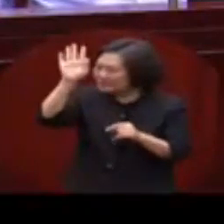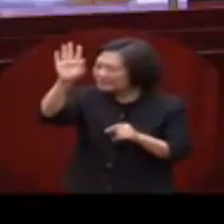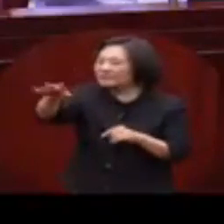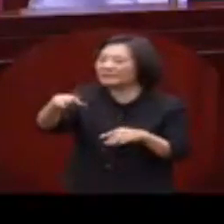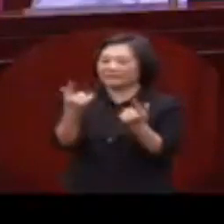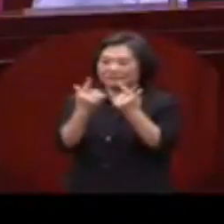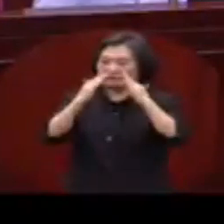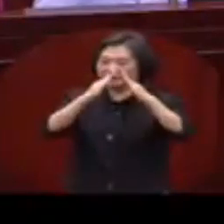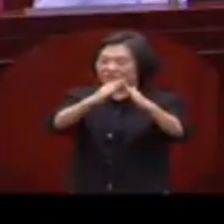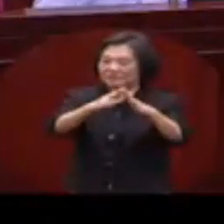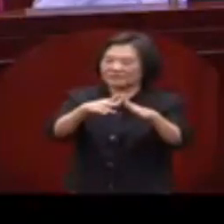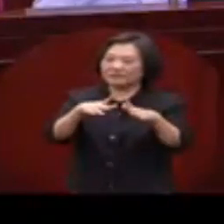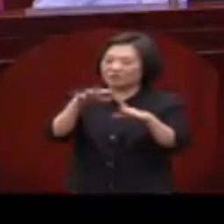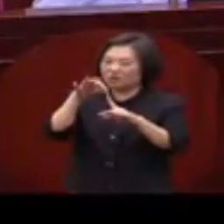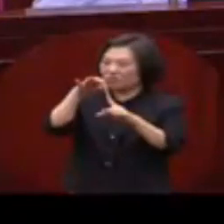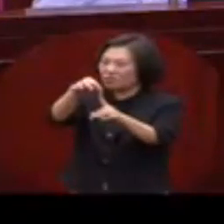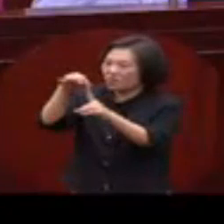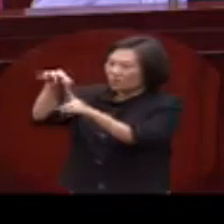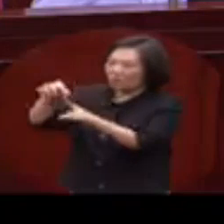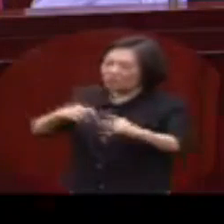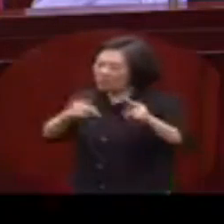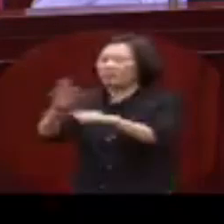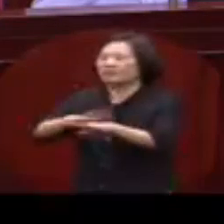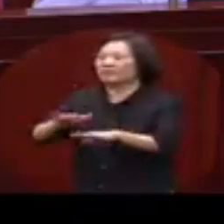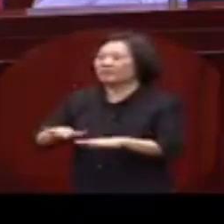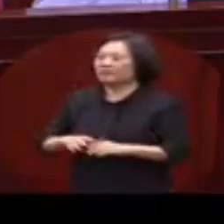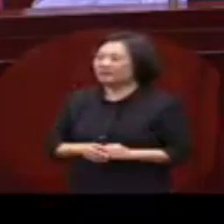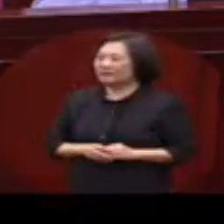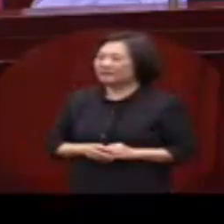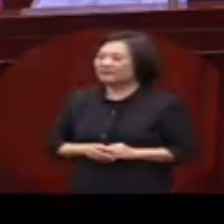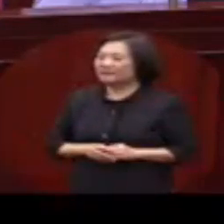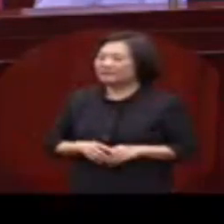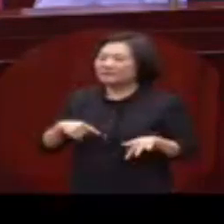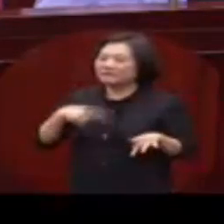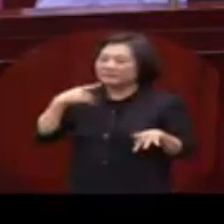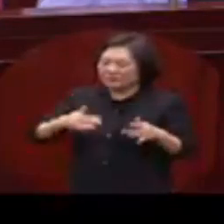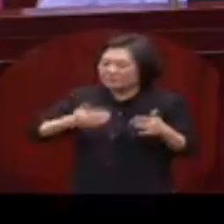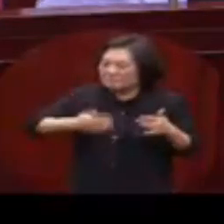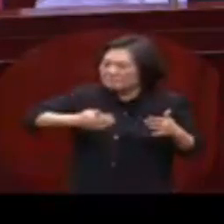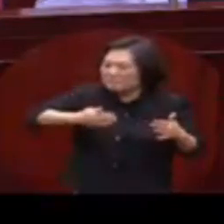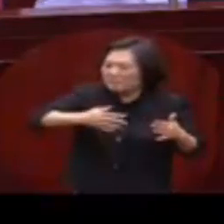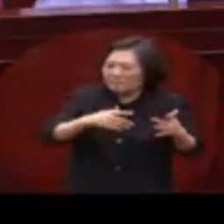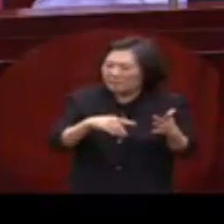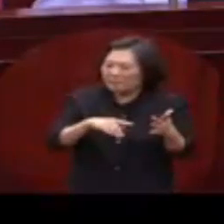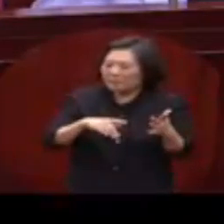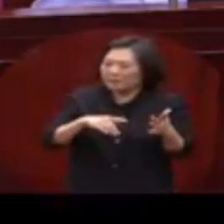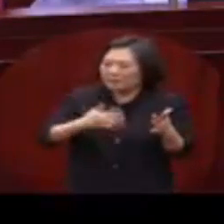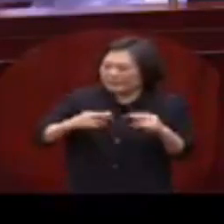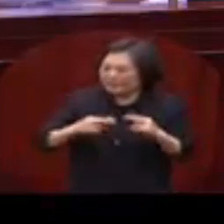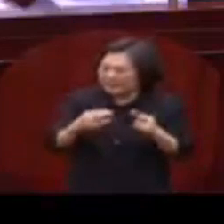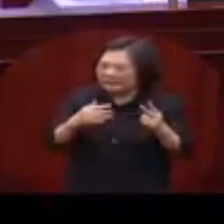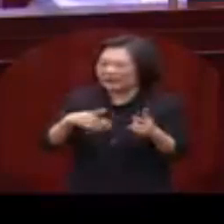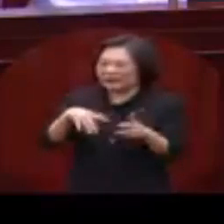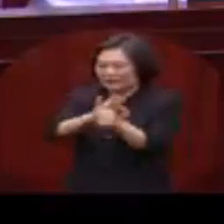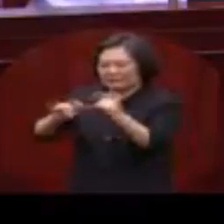的公车路线呢，会陆陆续续一直在修正。那我们也希望说，在过程当中不要引起太多的反应，我们就在慢慢这样做